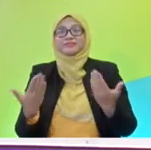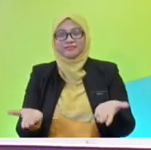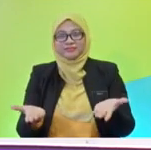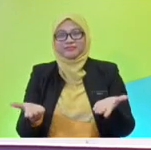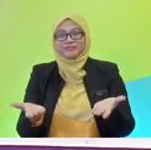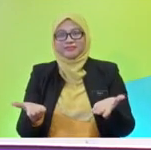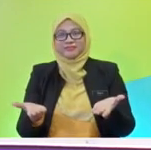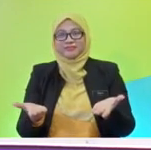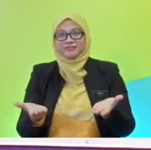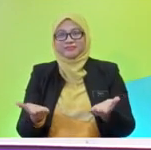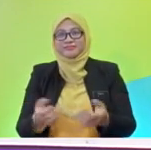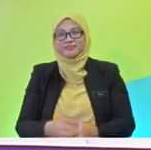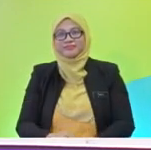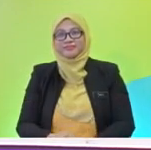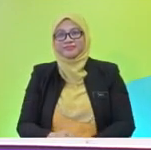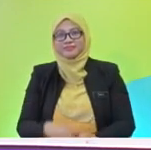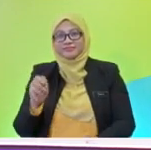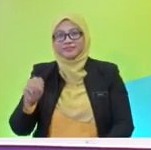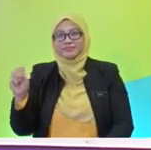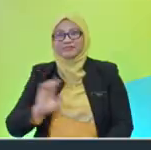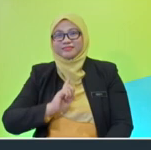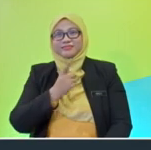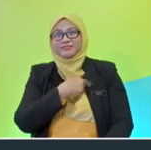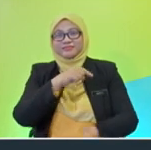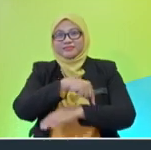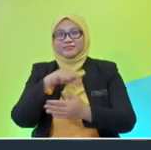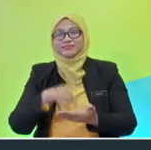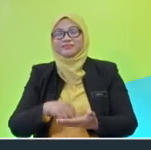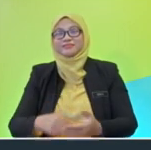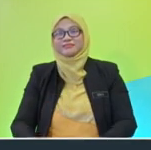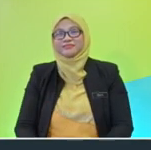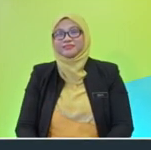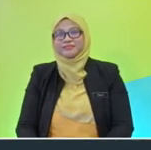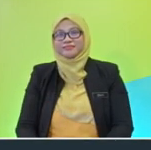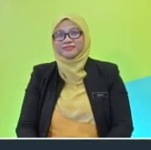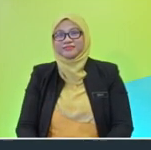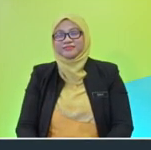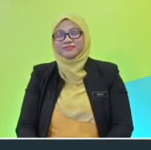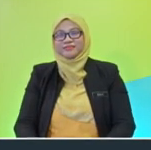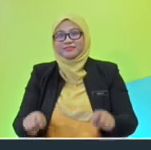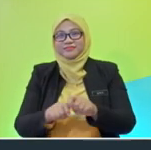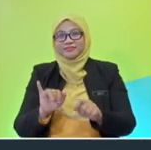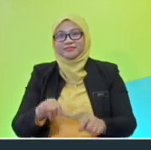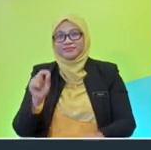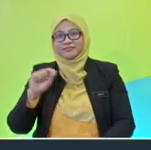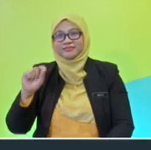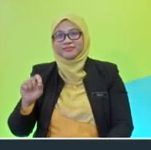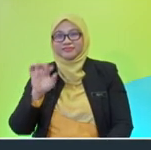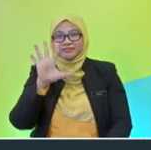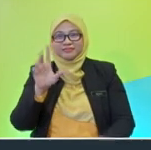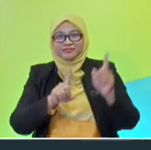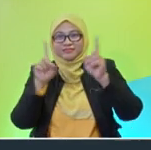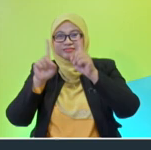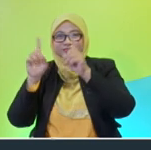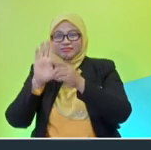prestasi keseluruhan murid-murid kita secara keseluruhannya seperti mana yang tercatat lima bintang ataupun mereka setiap seorangnya eee